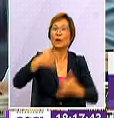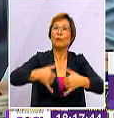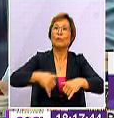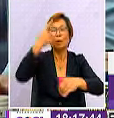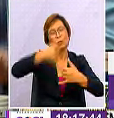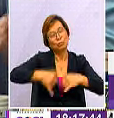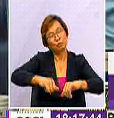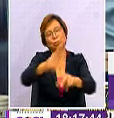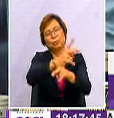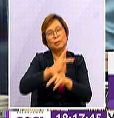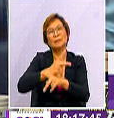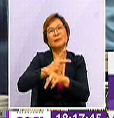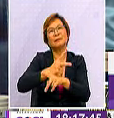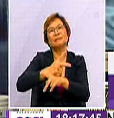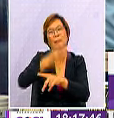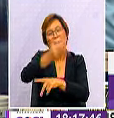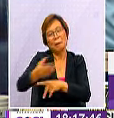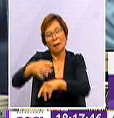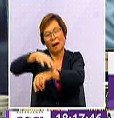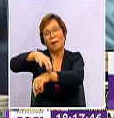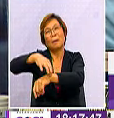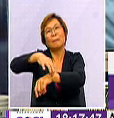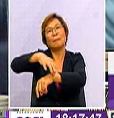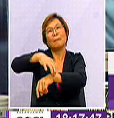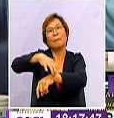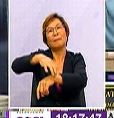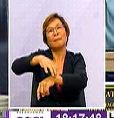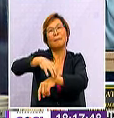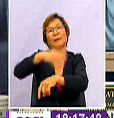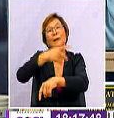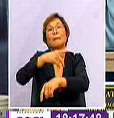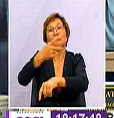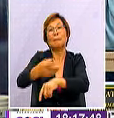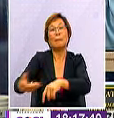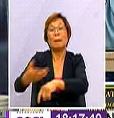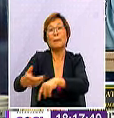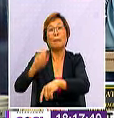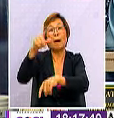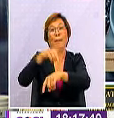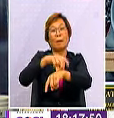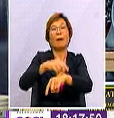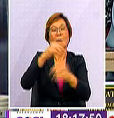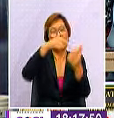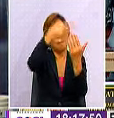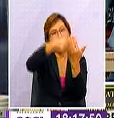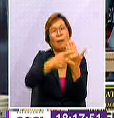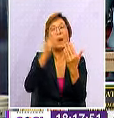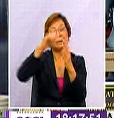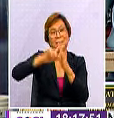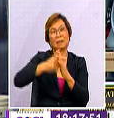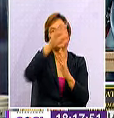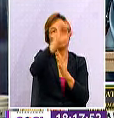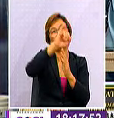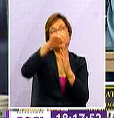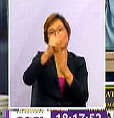bagi terus memelihara khazanah alam, beberapa inisiatif berikut akan dilaksanakan. Pertama, RM50 juta